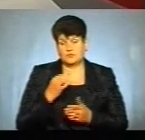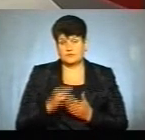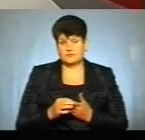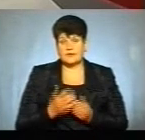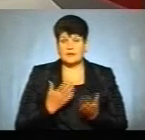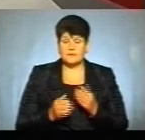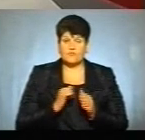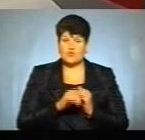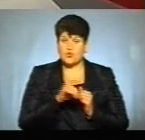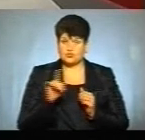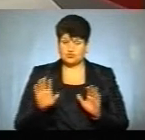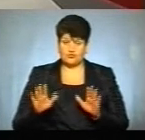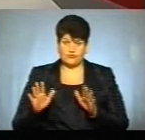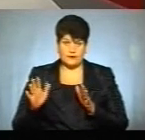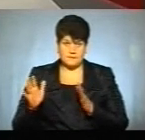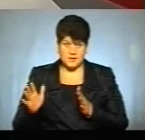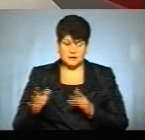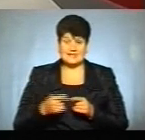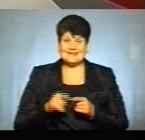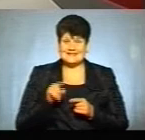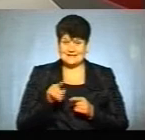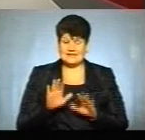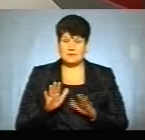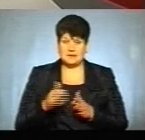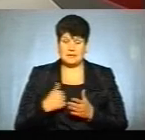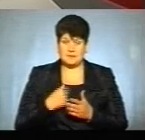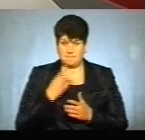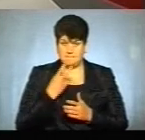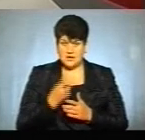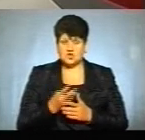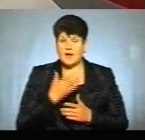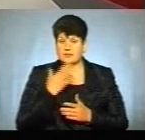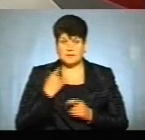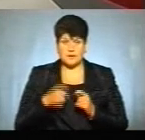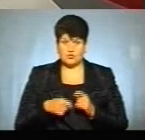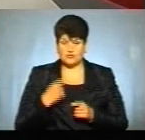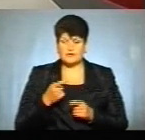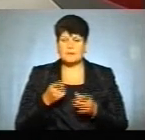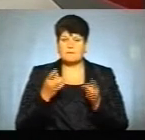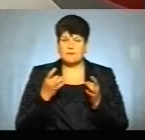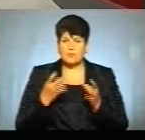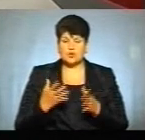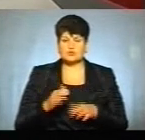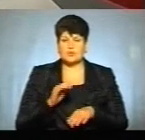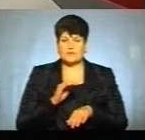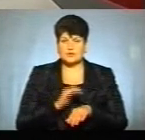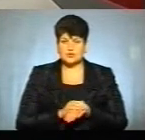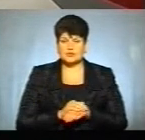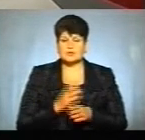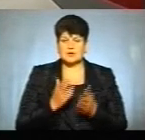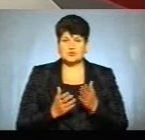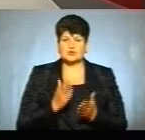в кожному випадку. І ці випадки, які ми бачимо, і немає порушника, вони просто фіксуються, якщо